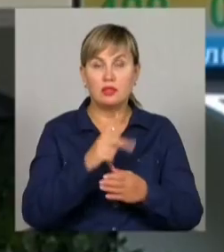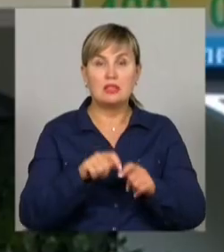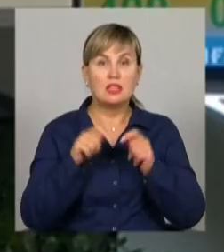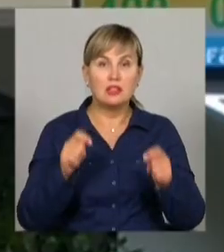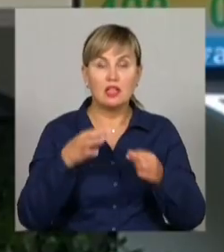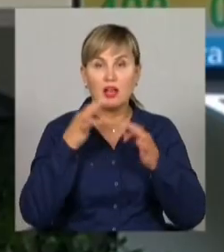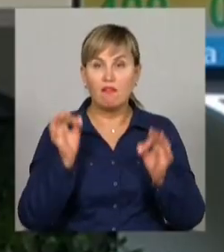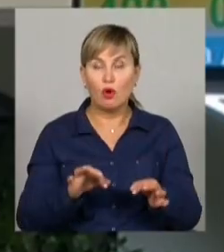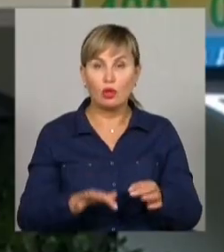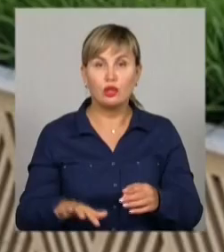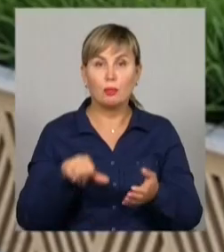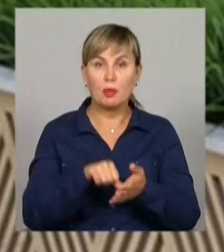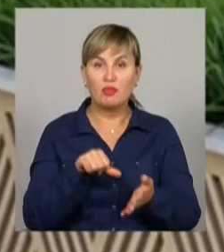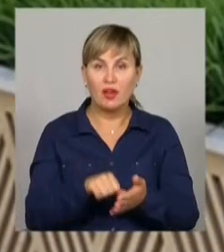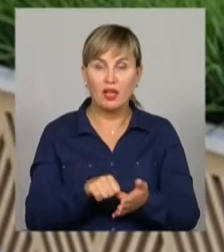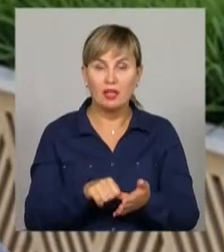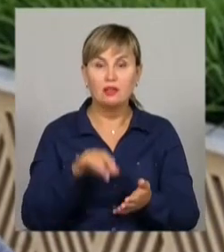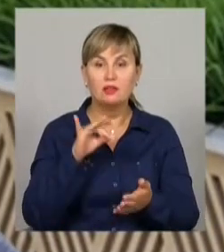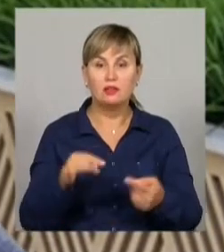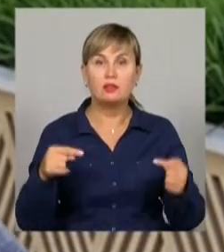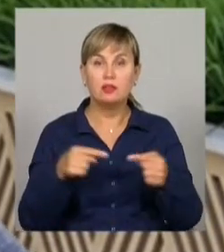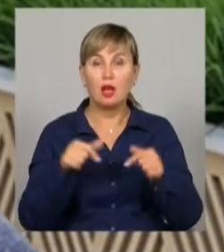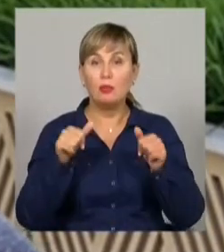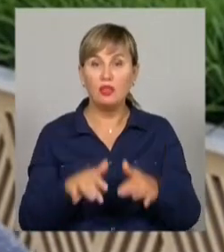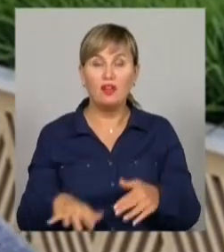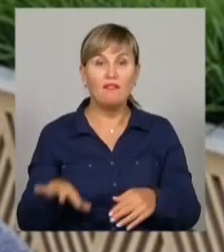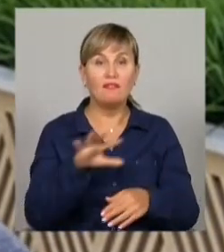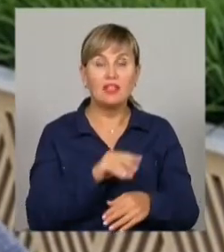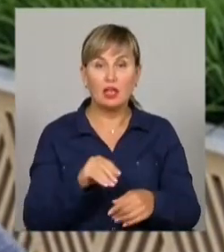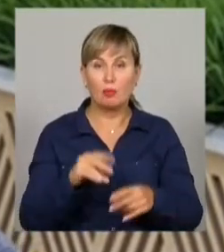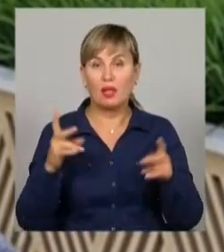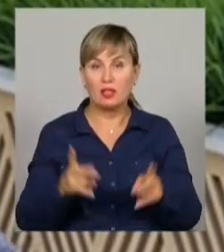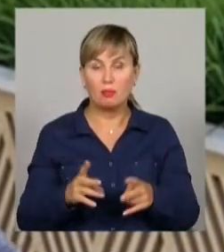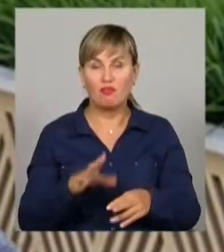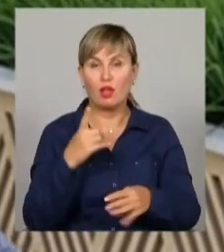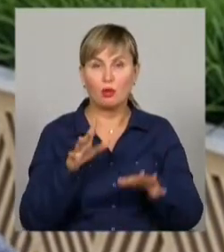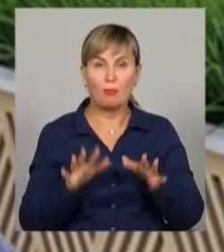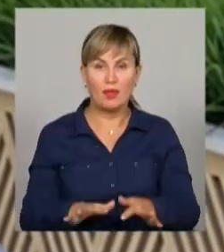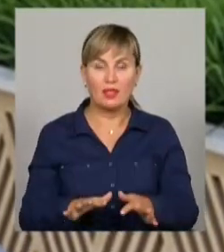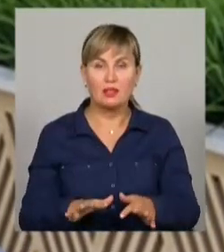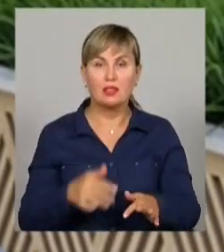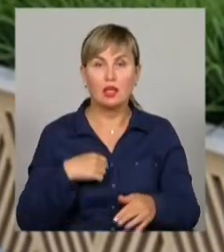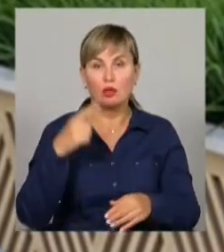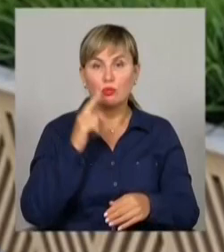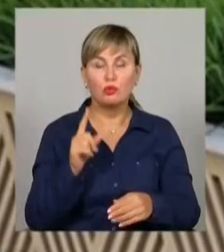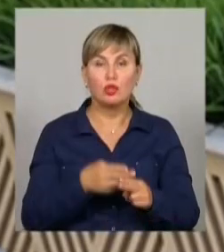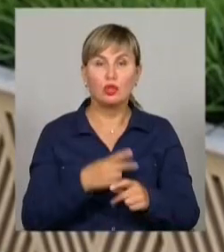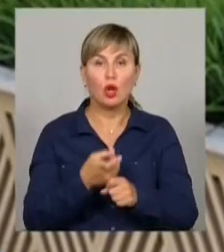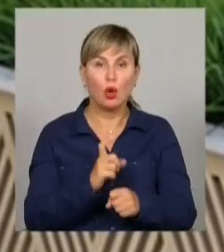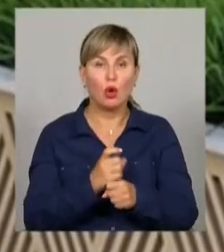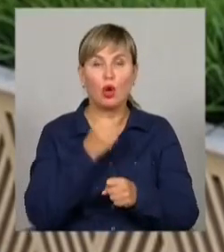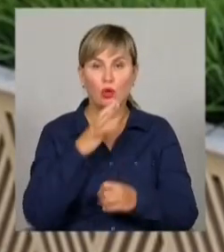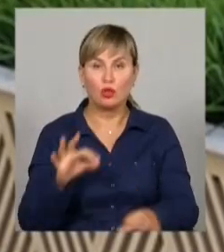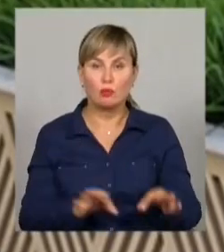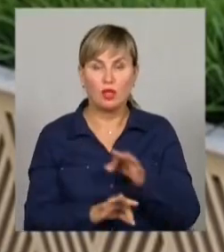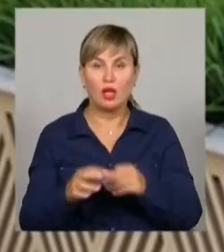создания комфортности пребывания и определения всех потребностей в одном месте. Я считаю, что это очень хороший